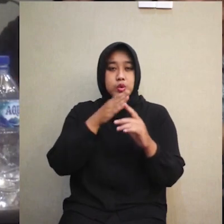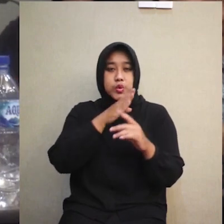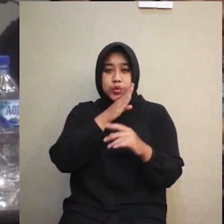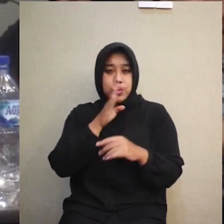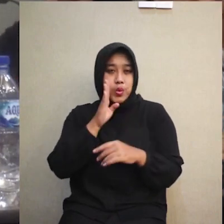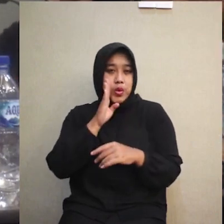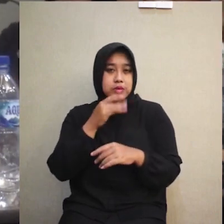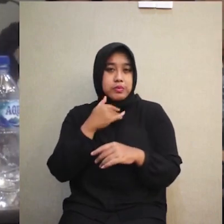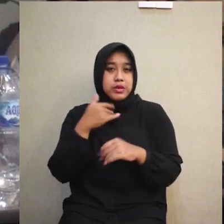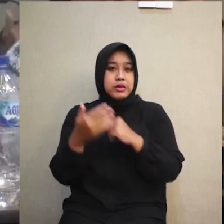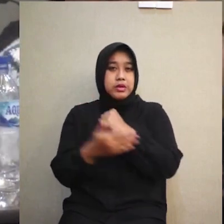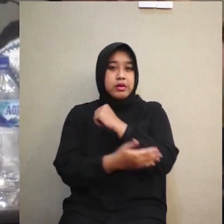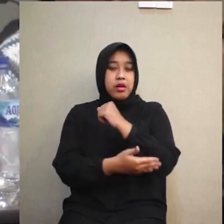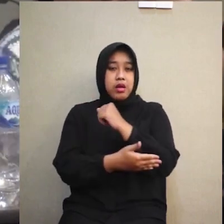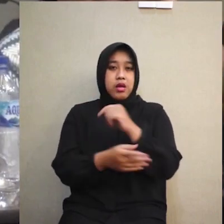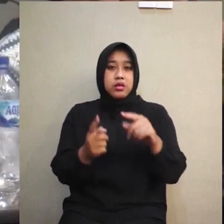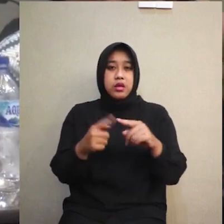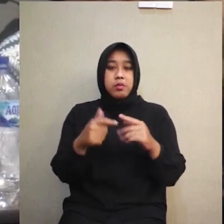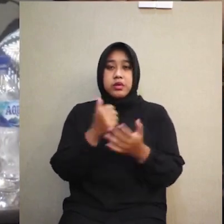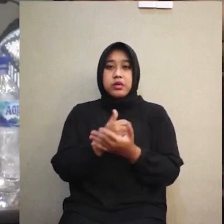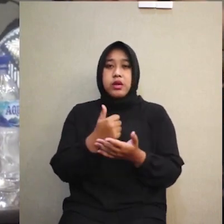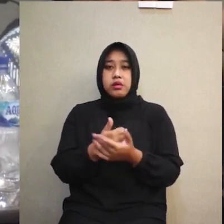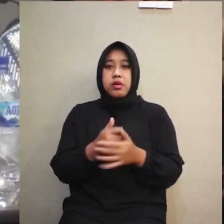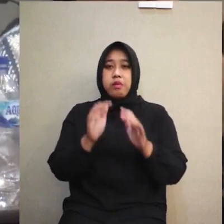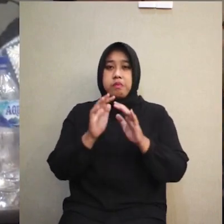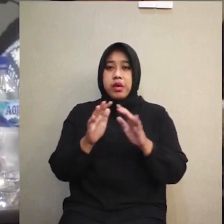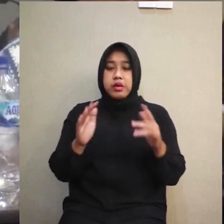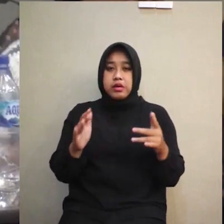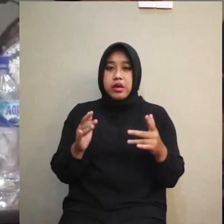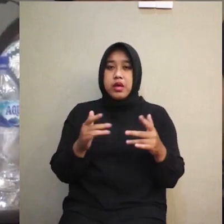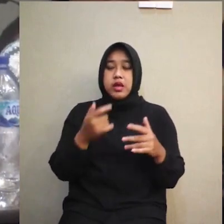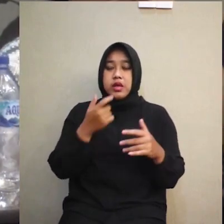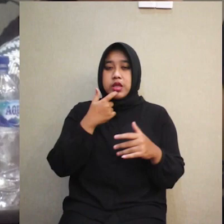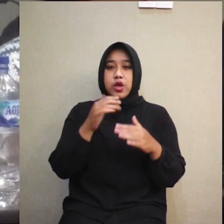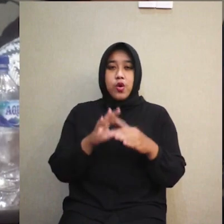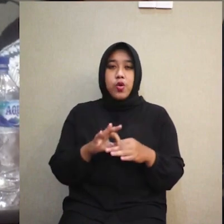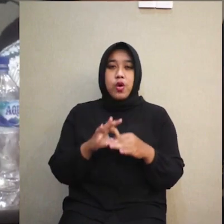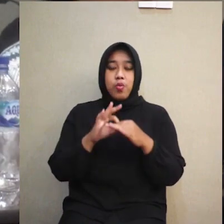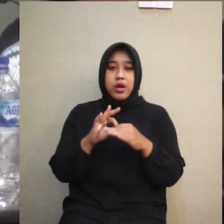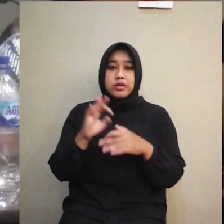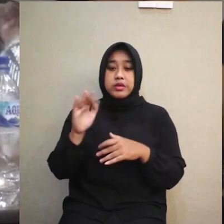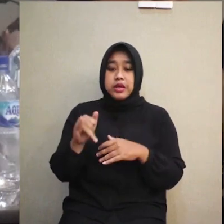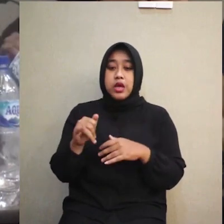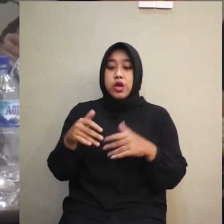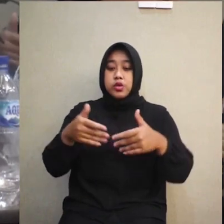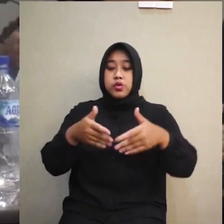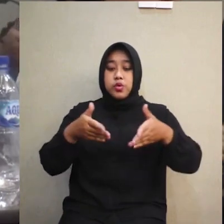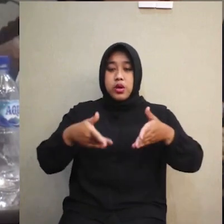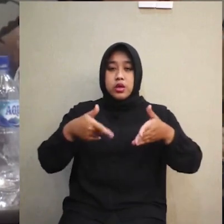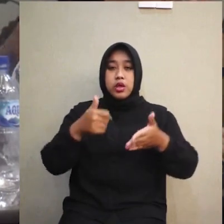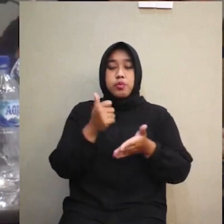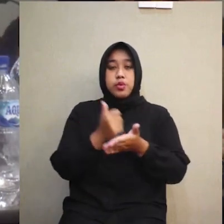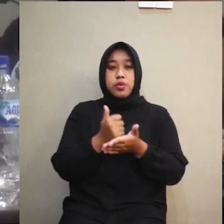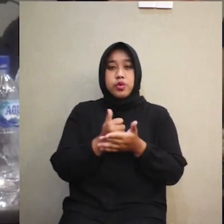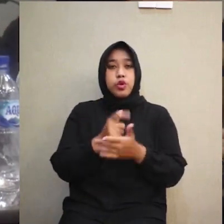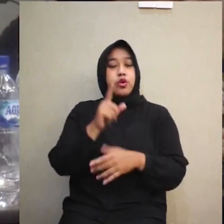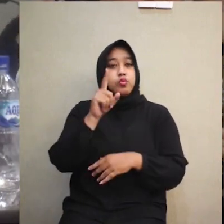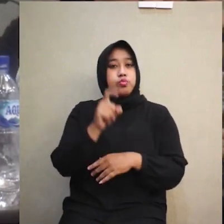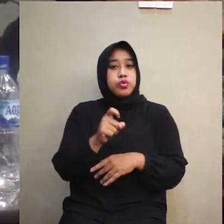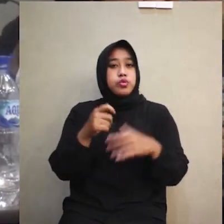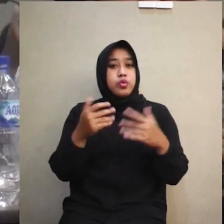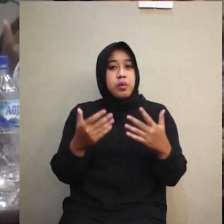tapi ternyata kita lebih banyak berkolaborasi gitu loh jadi Di ruang itu yang perlu perlu